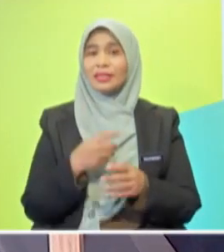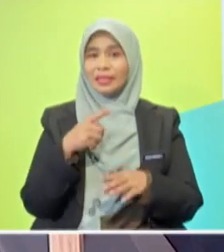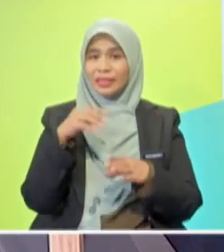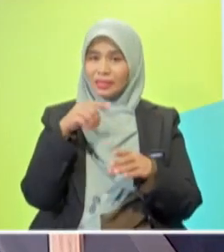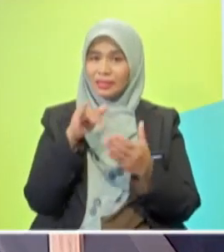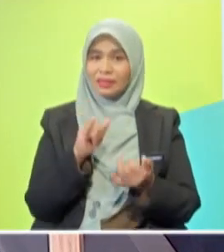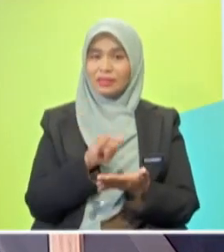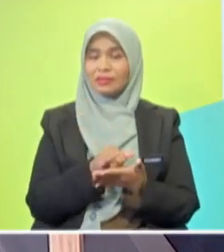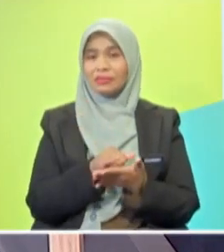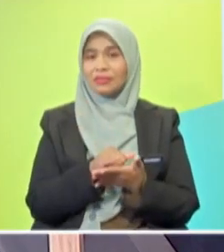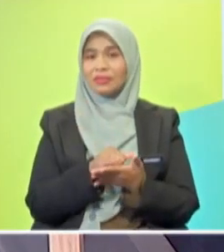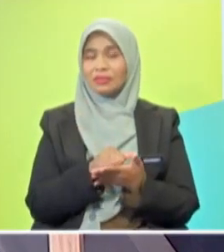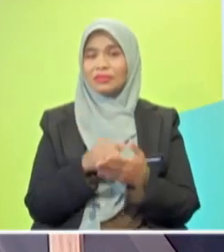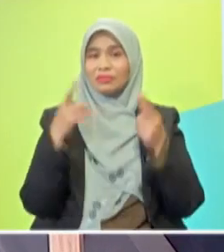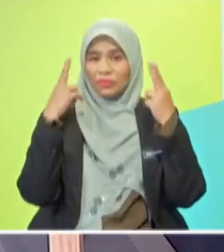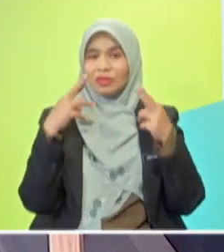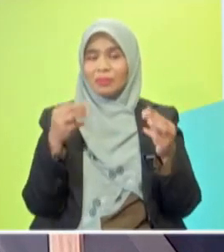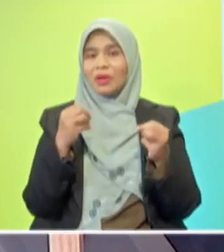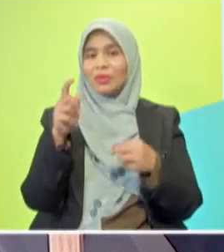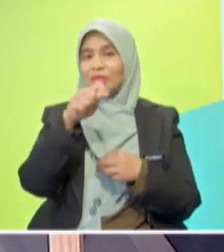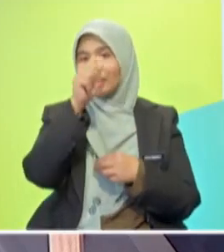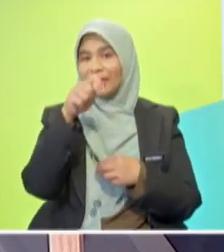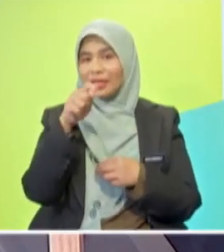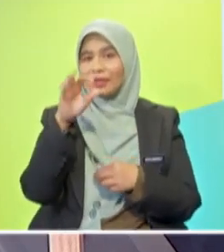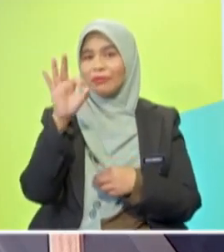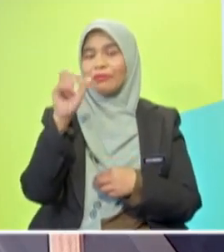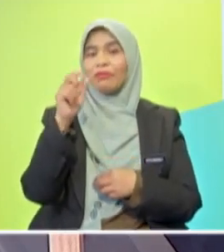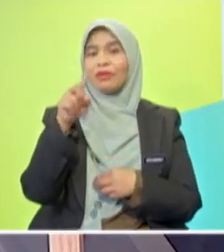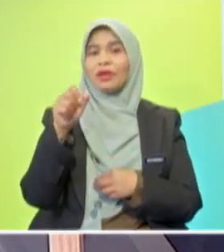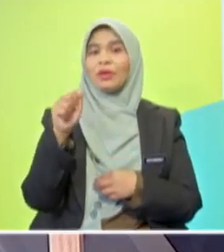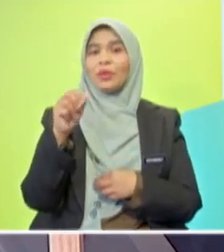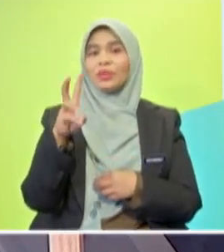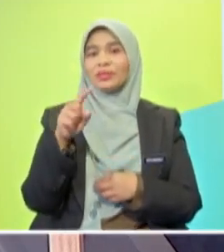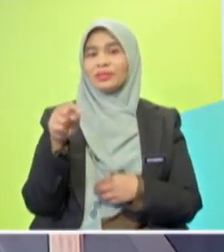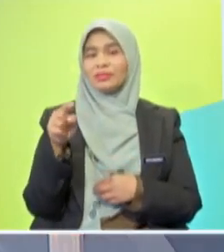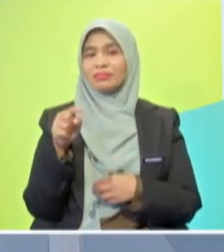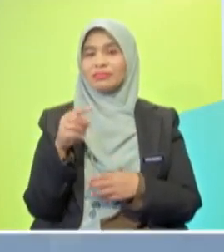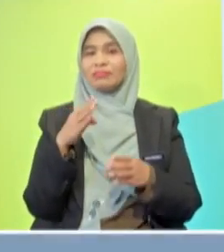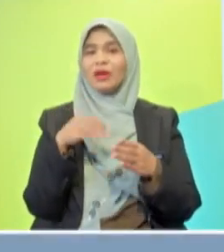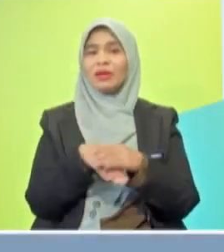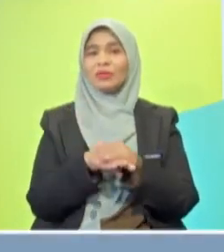situ Ustazah nak tanya Fawaz. Fawaz masuk persatuan apa? Unit uniform.